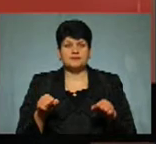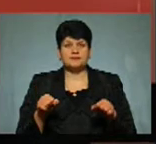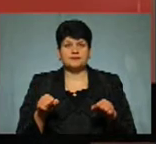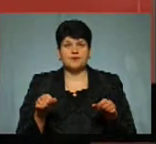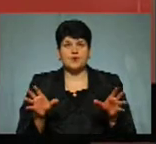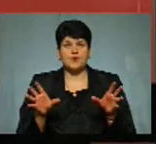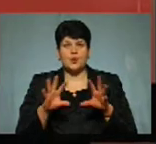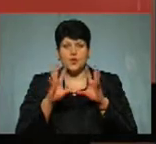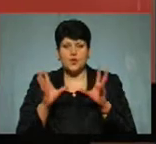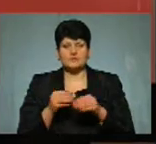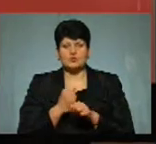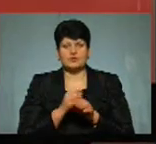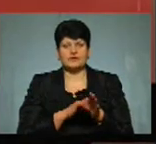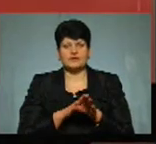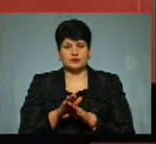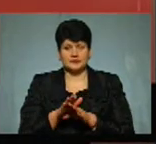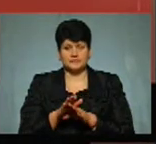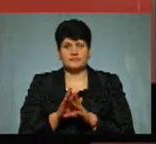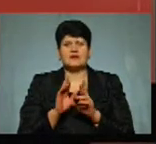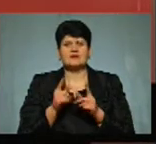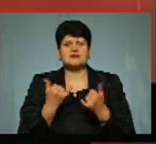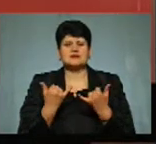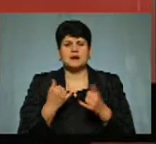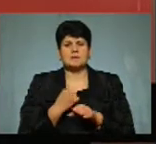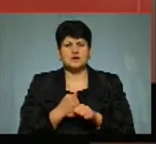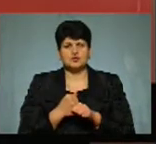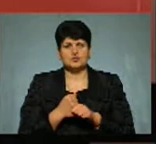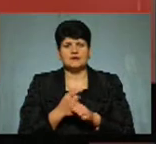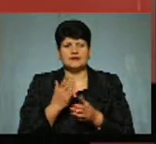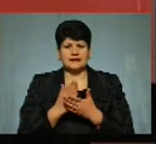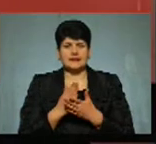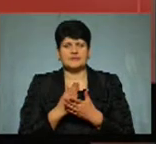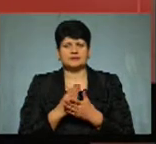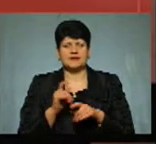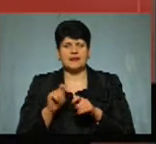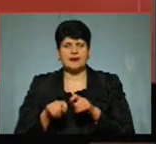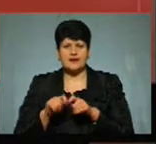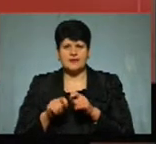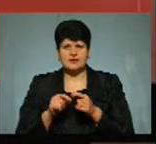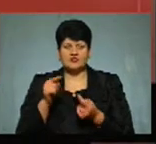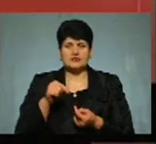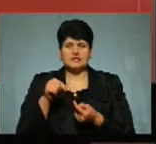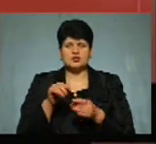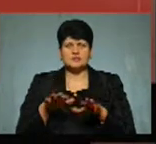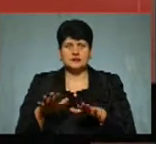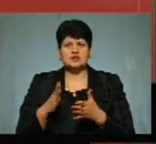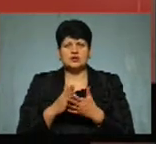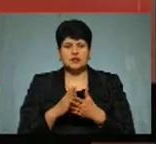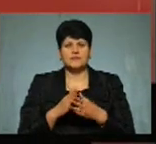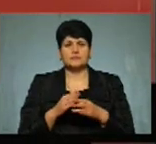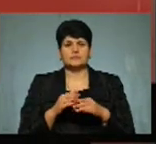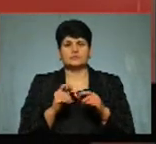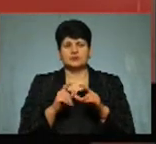максимально можливий обсяг роботи виконати. Як ви зараз працюєте? Тобто є рейди в якісь певні визначені місця, чи є пункти, які